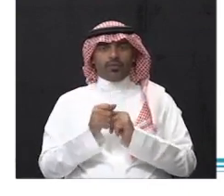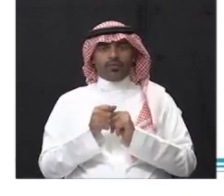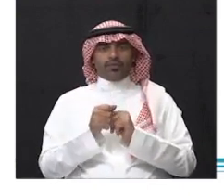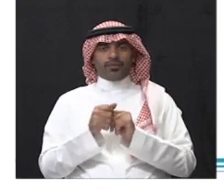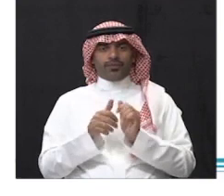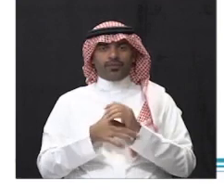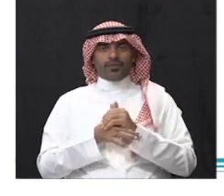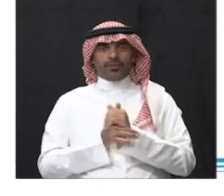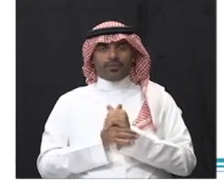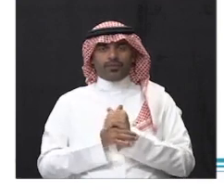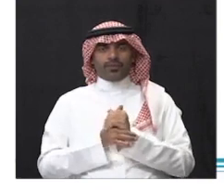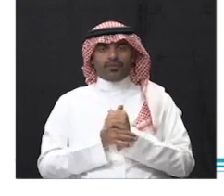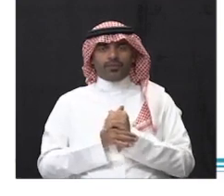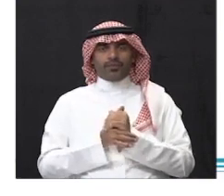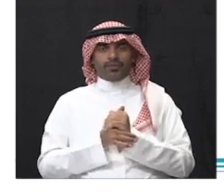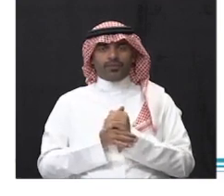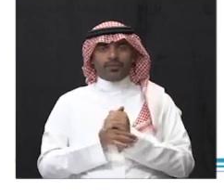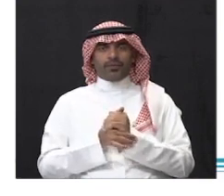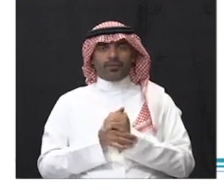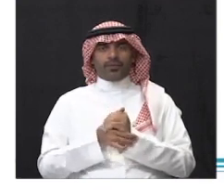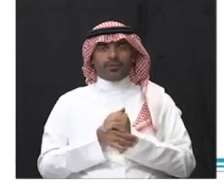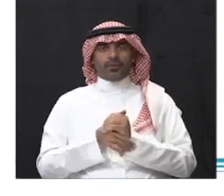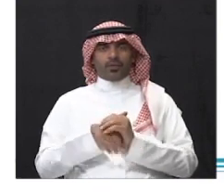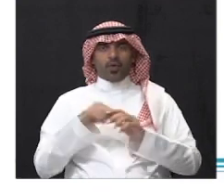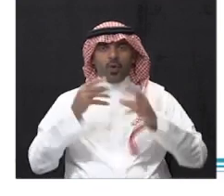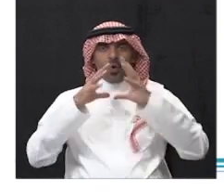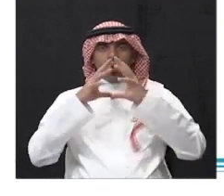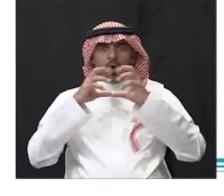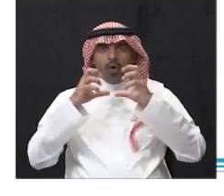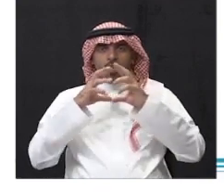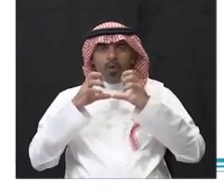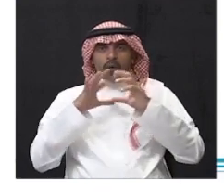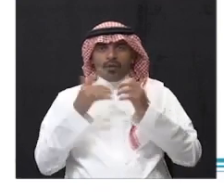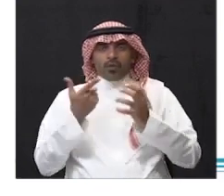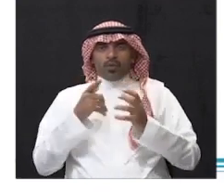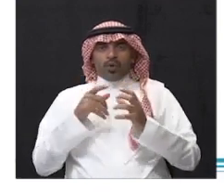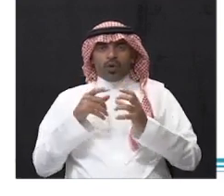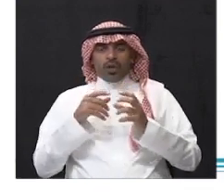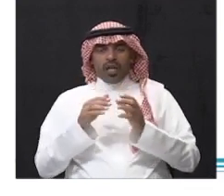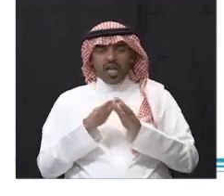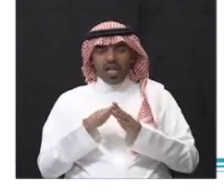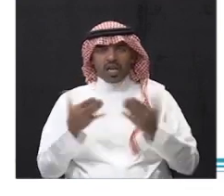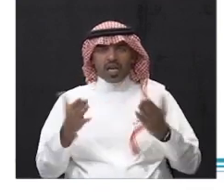أولاً توضيح مفهوم الكشوف الجغرافية.